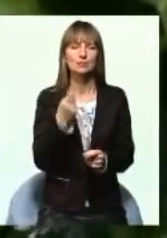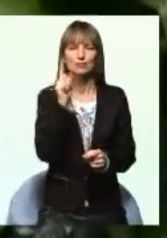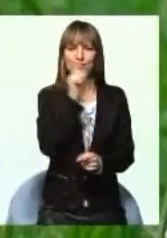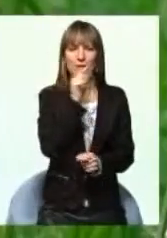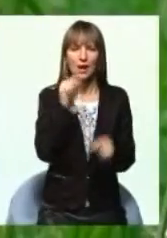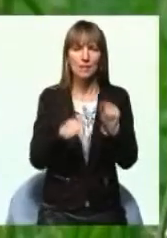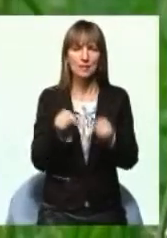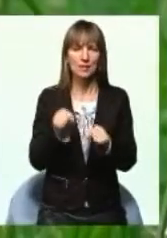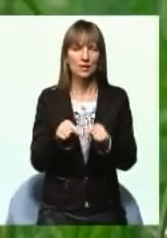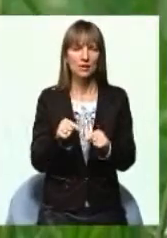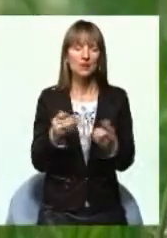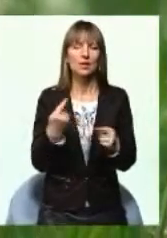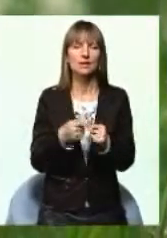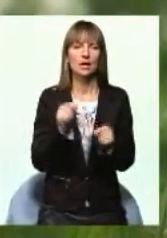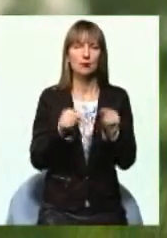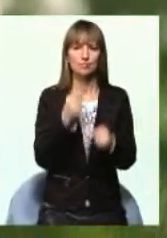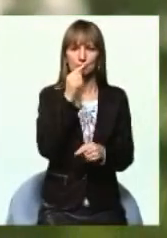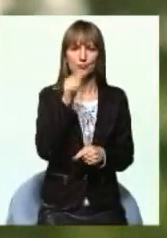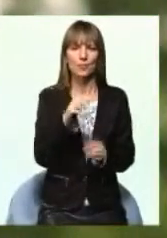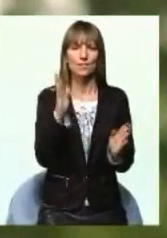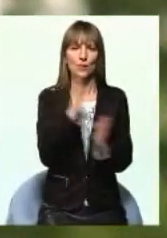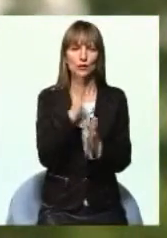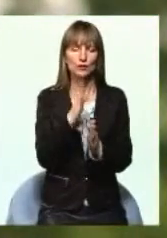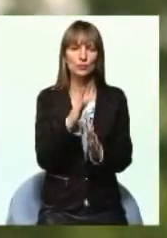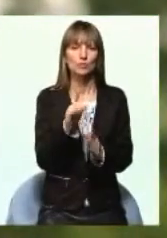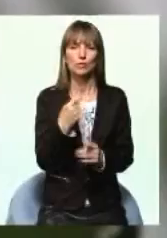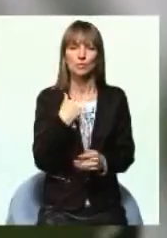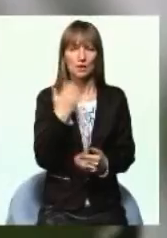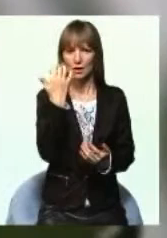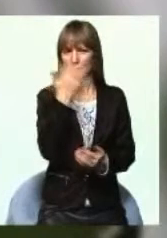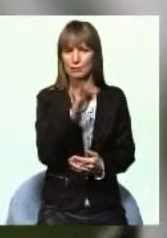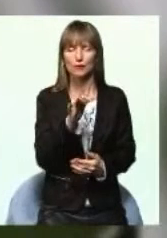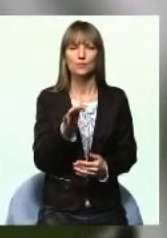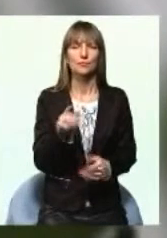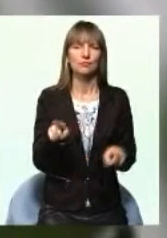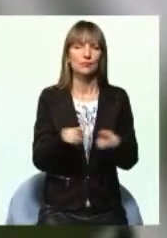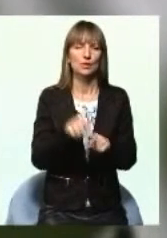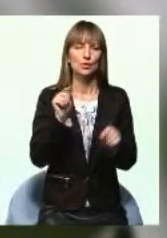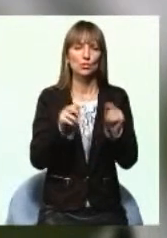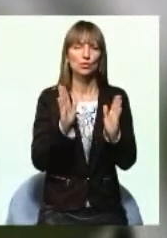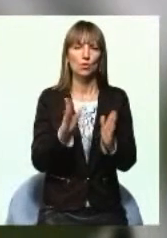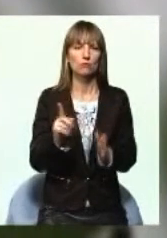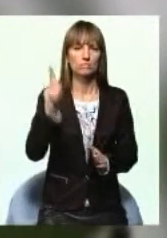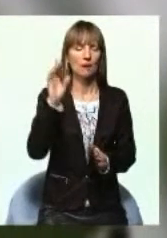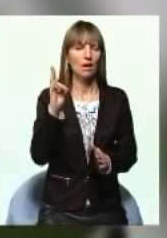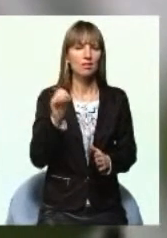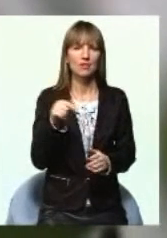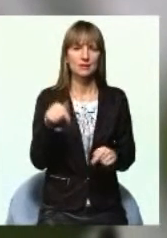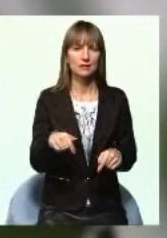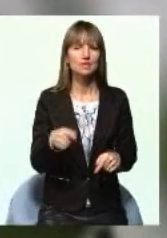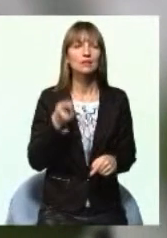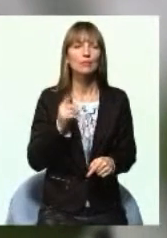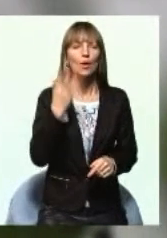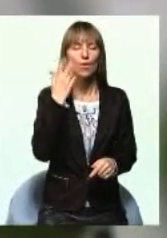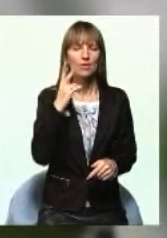малесеньких крапельок. А як же ці крапельки потрапляють у повітря, що ми не помічаємо? Начебто дощ падає лише згори, а не знизу. Насправді,